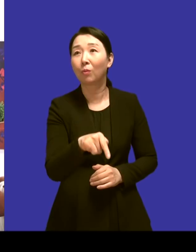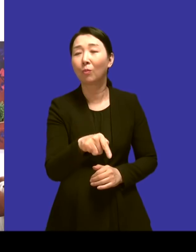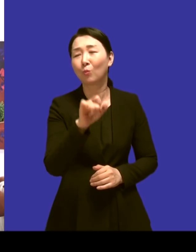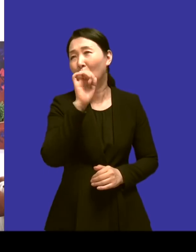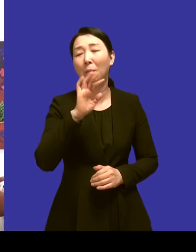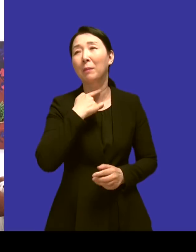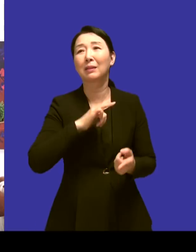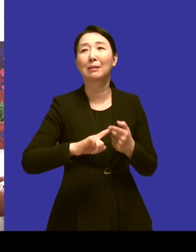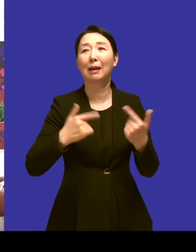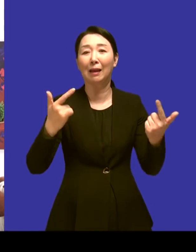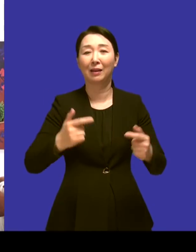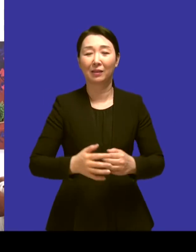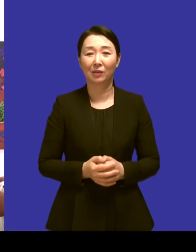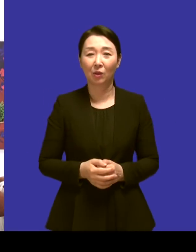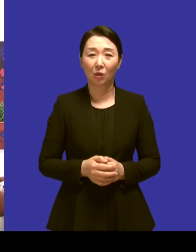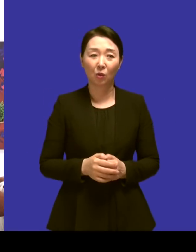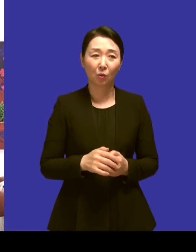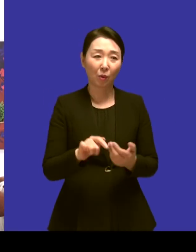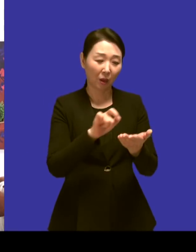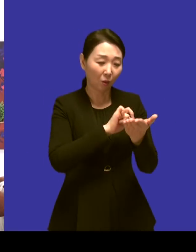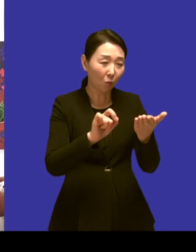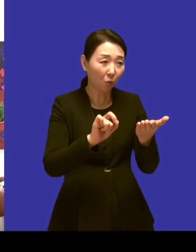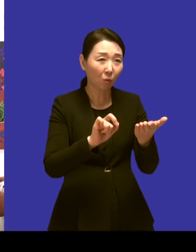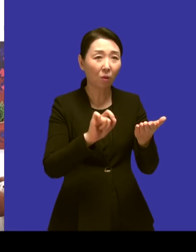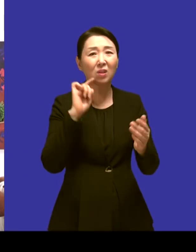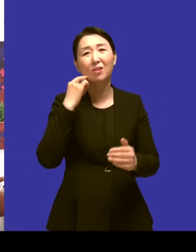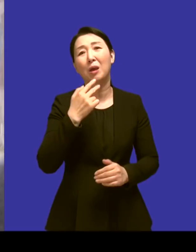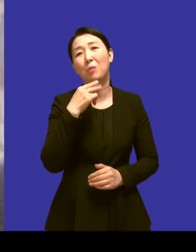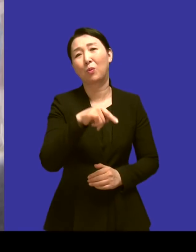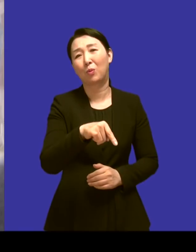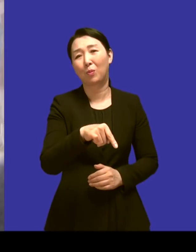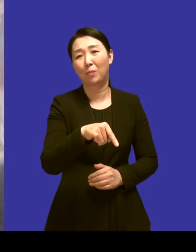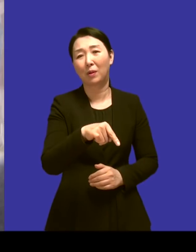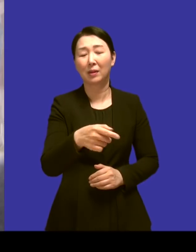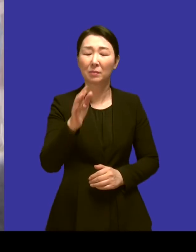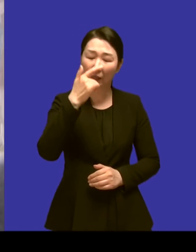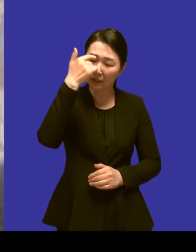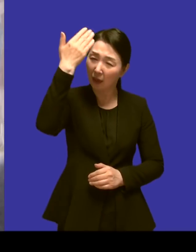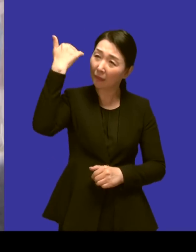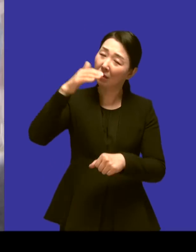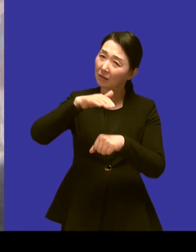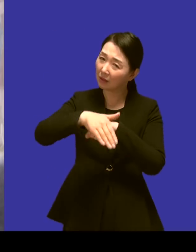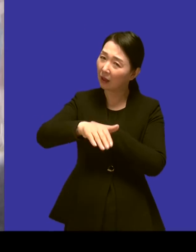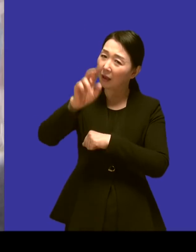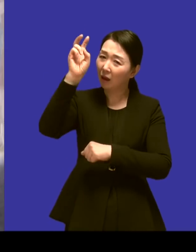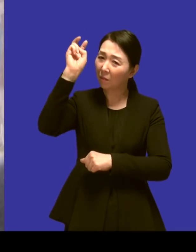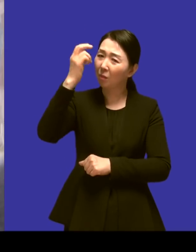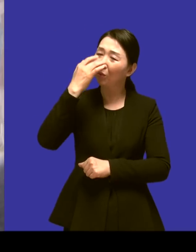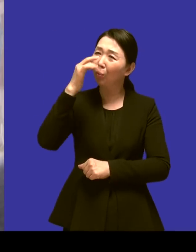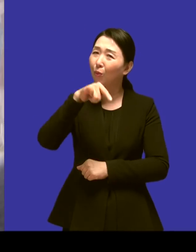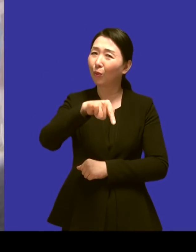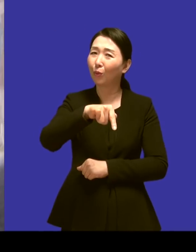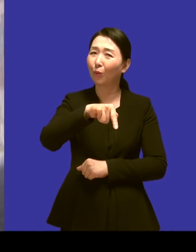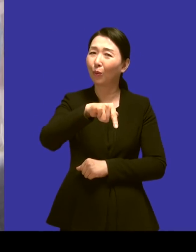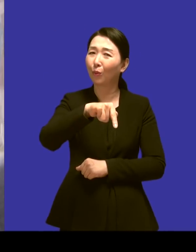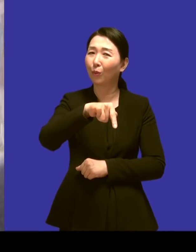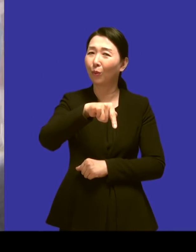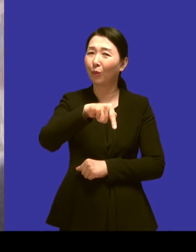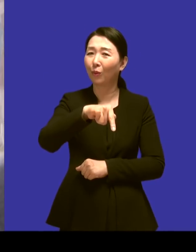그러니까 너무 곡이 세련되지 못한데 너무 이거 너무 옛날 스타일인가? 너무 이렇게 별로지? 막 이런